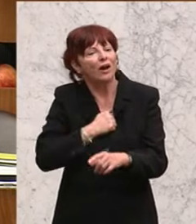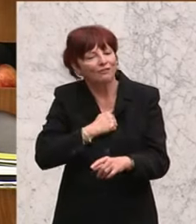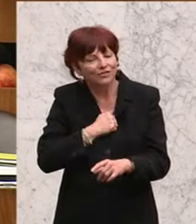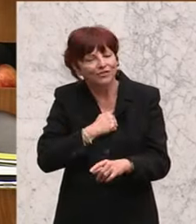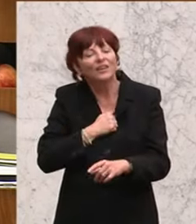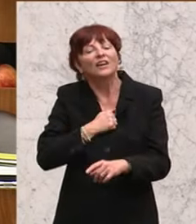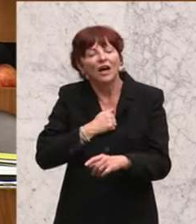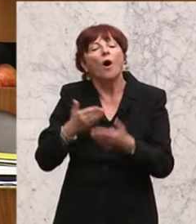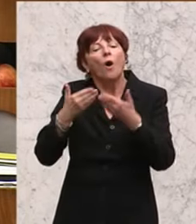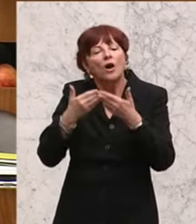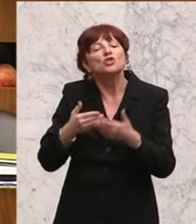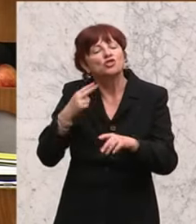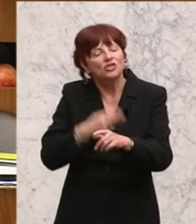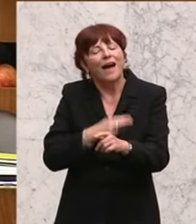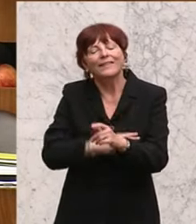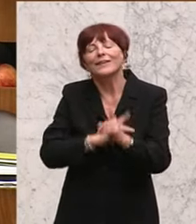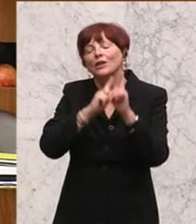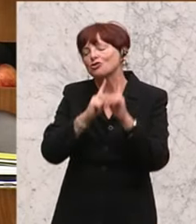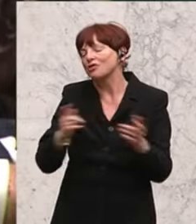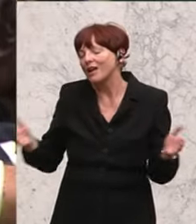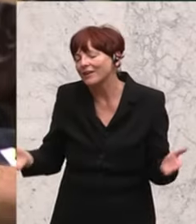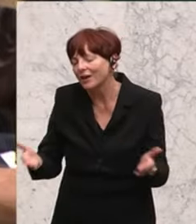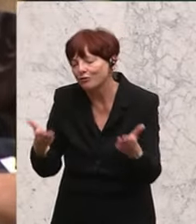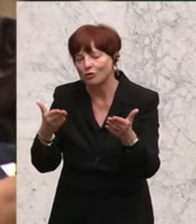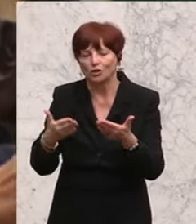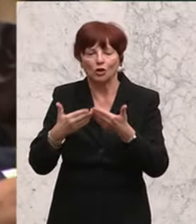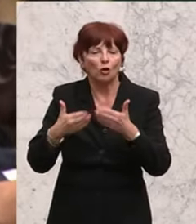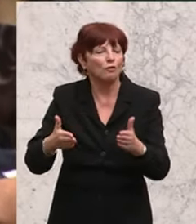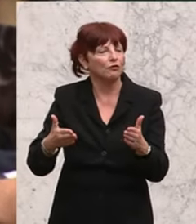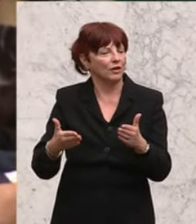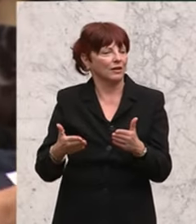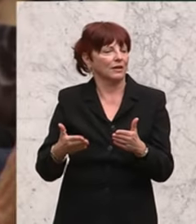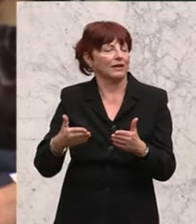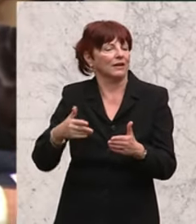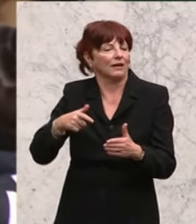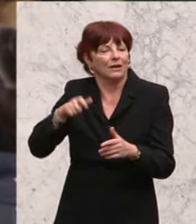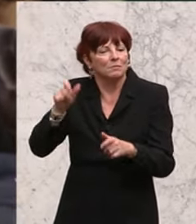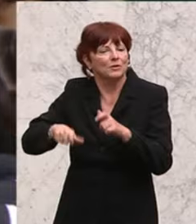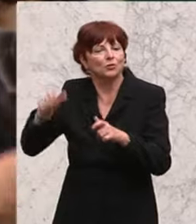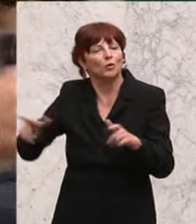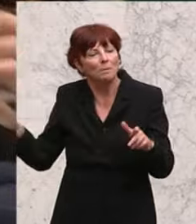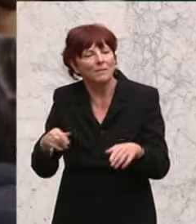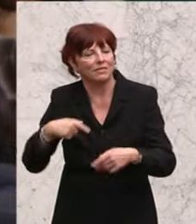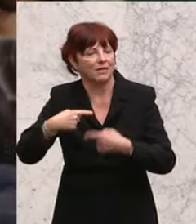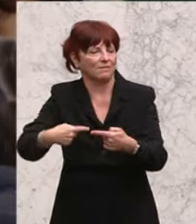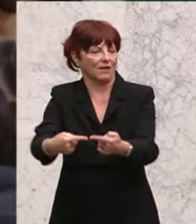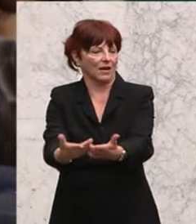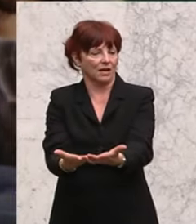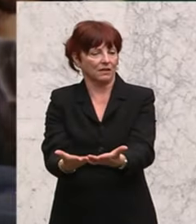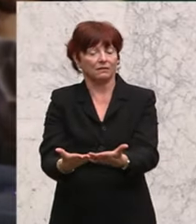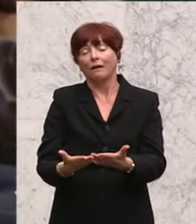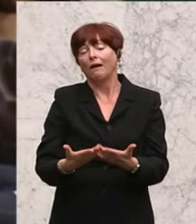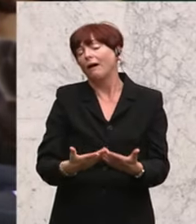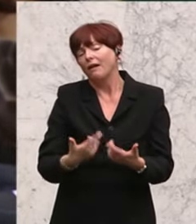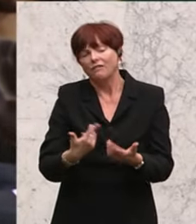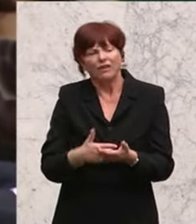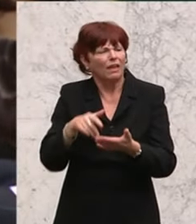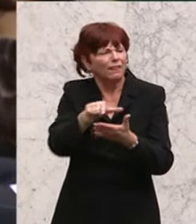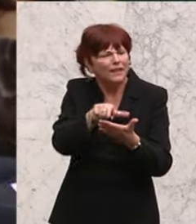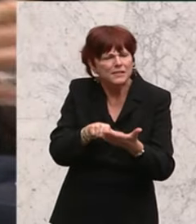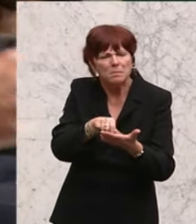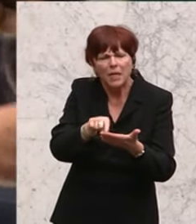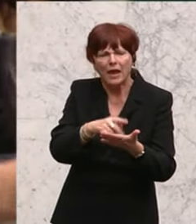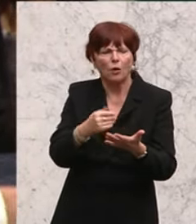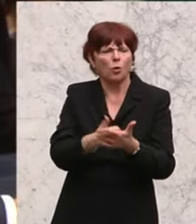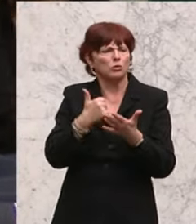gefördert und mitentwickelt worden ist. Egal, ob das das Display war, egal, ob das das Spracherkennungssystem ist oder das GPS-System. Das sind